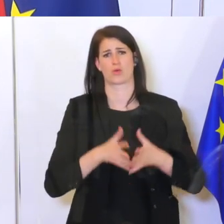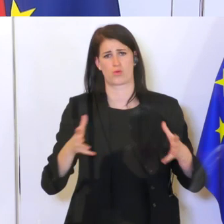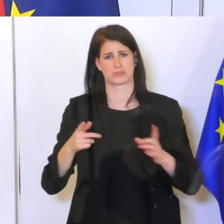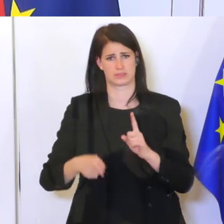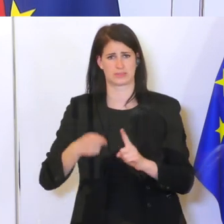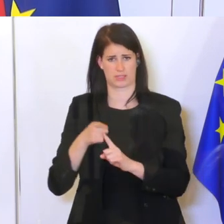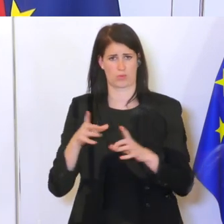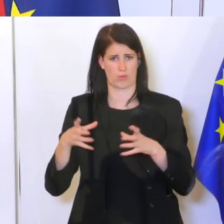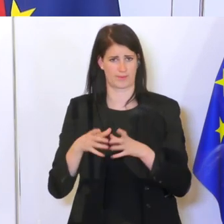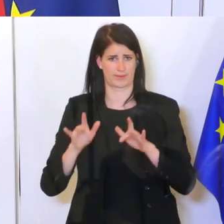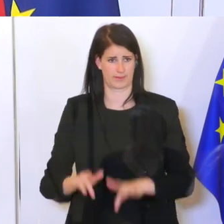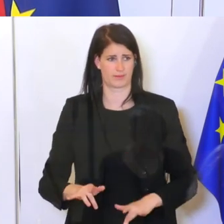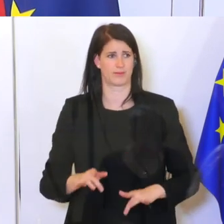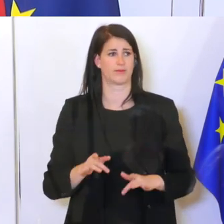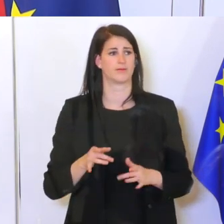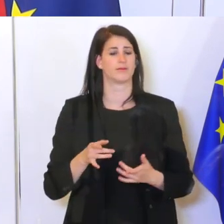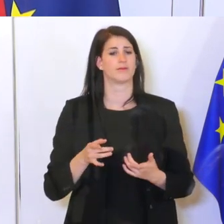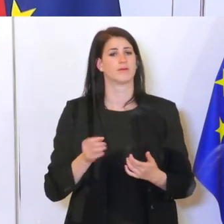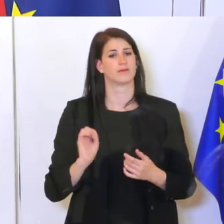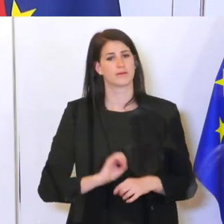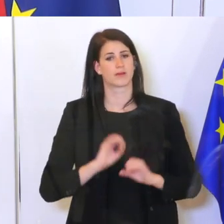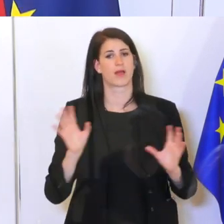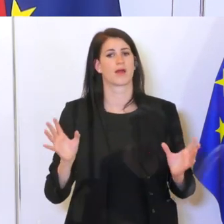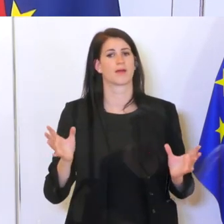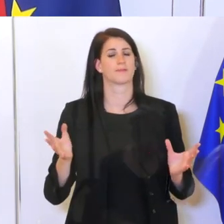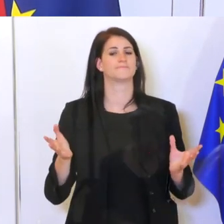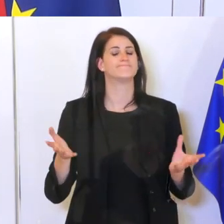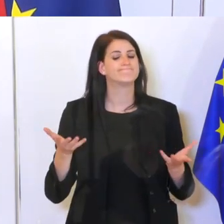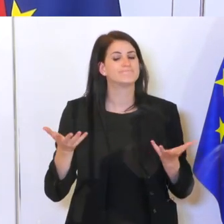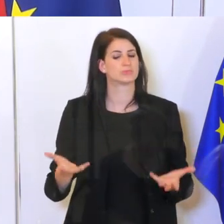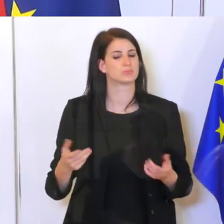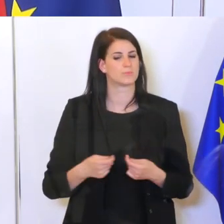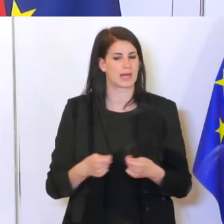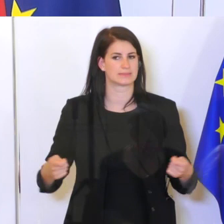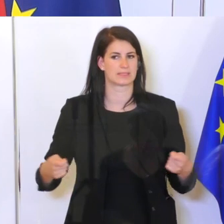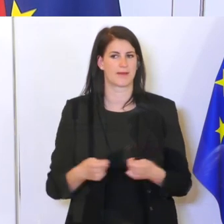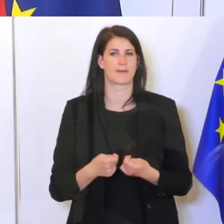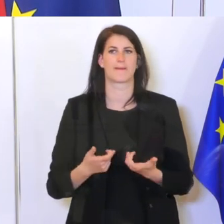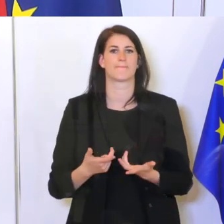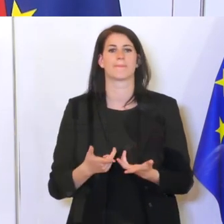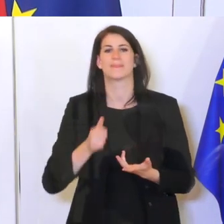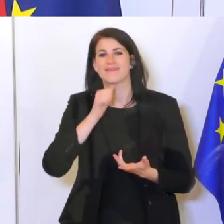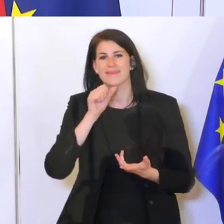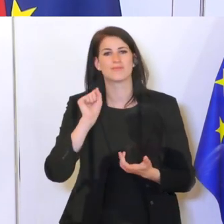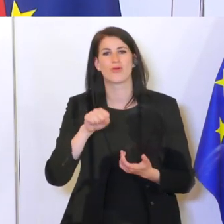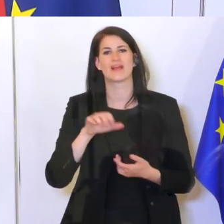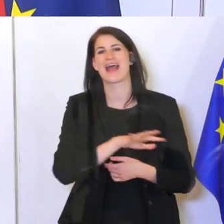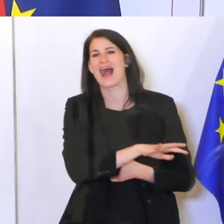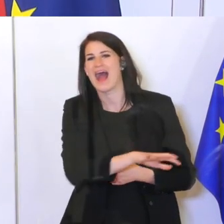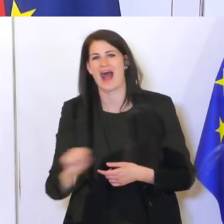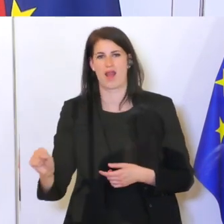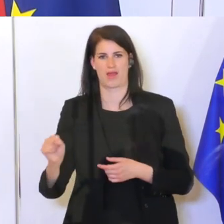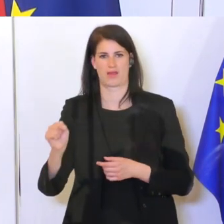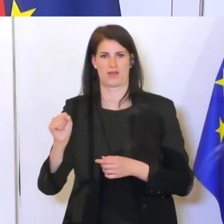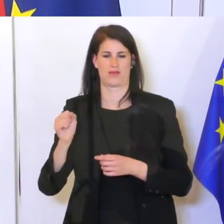erreicht. Es ist natürlich immer so, dass bei diesen Maßnahmen es ist nicht möglich, alle zu erfassen. Aber